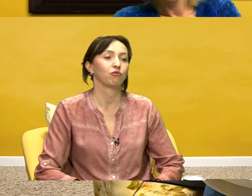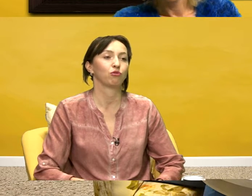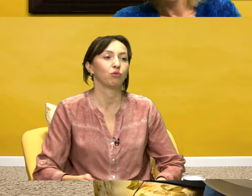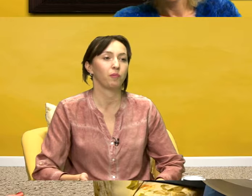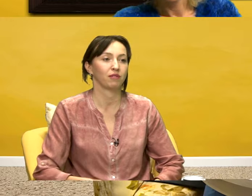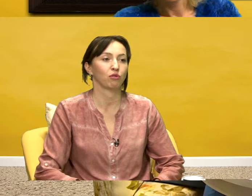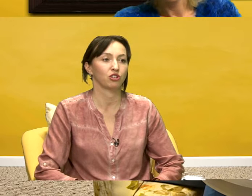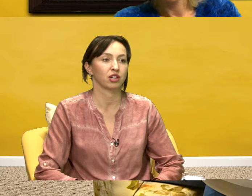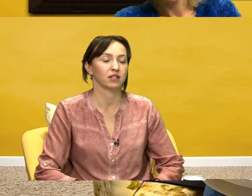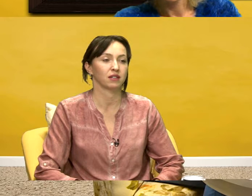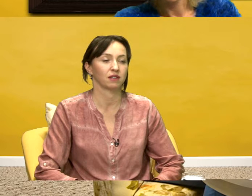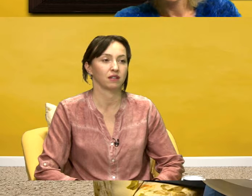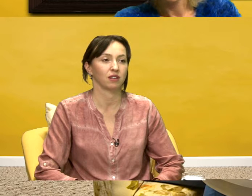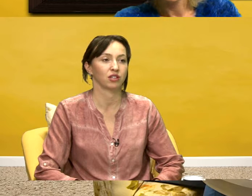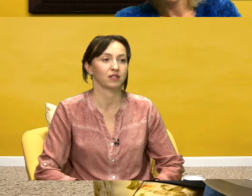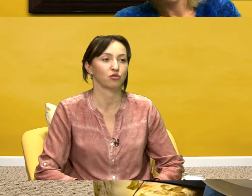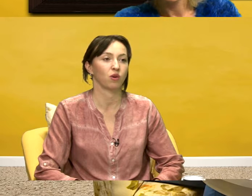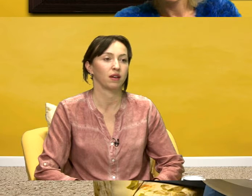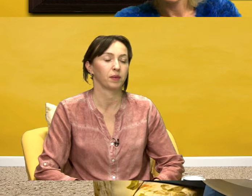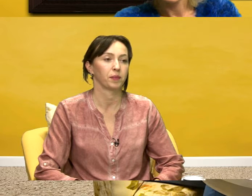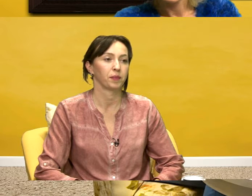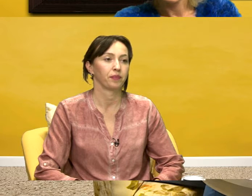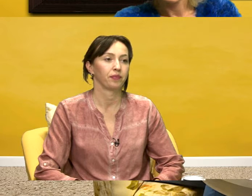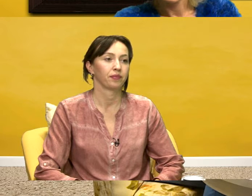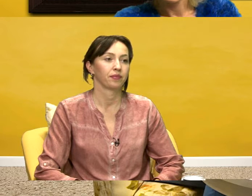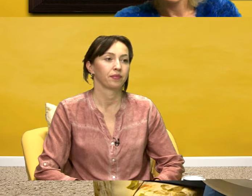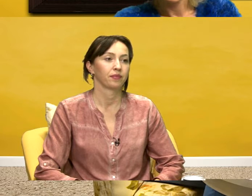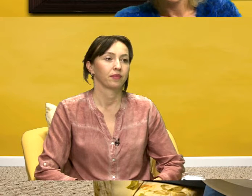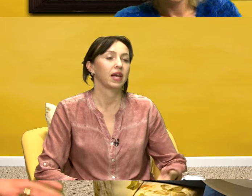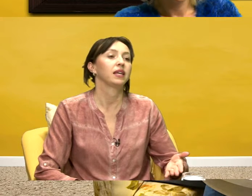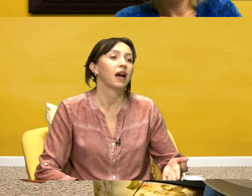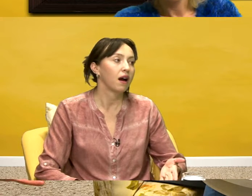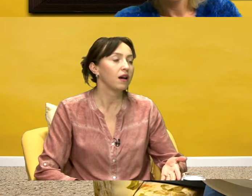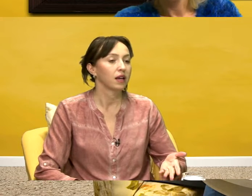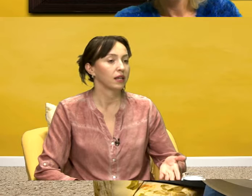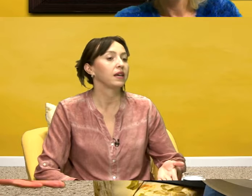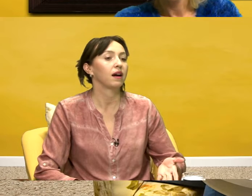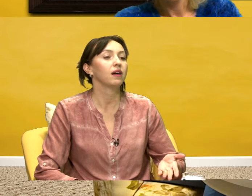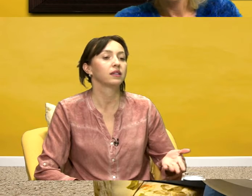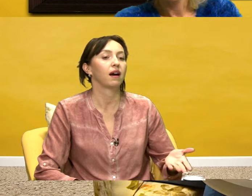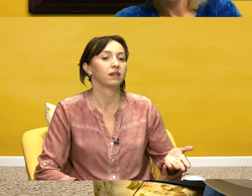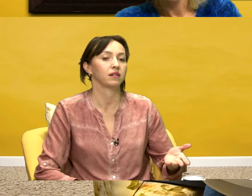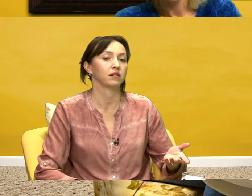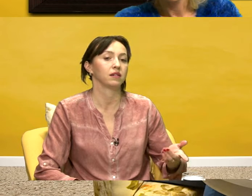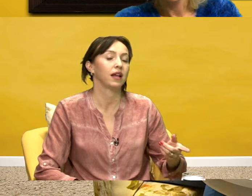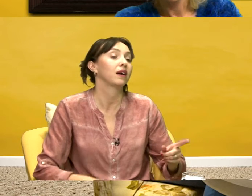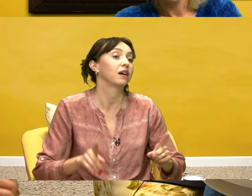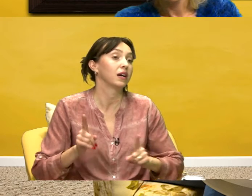optat pentru această școală. Dar ea,